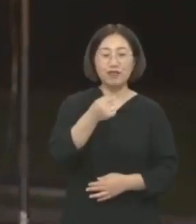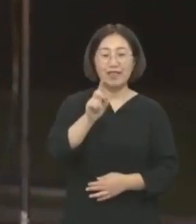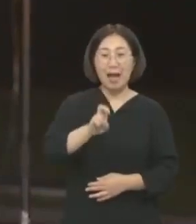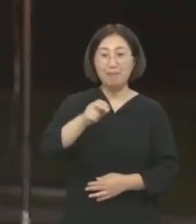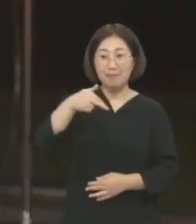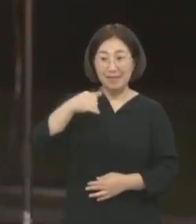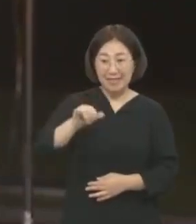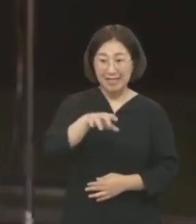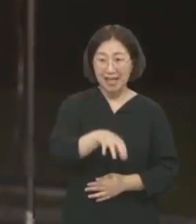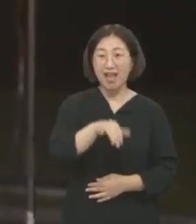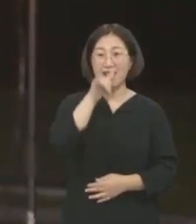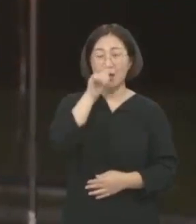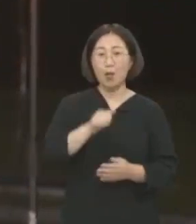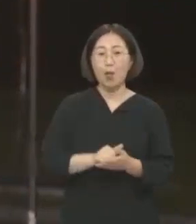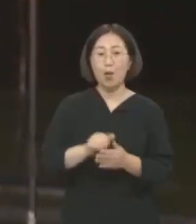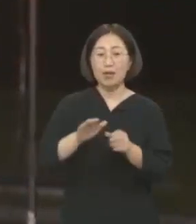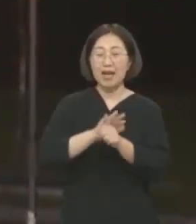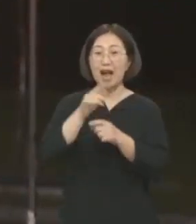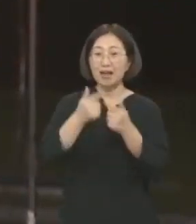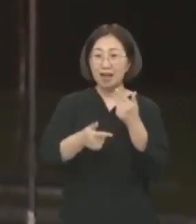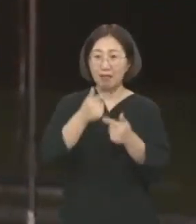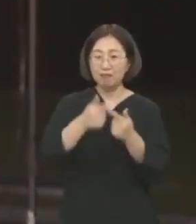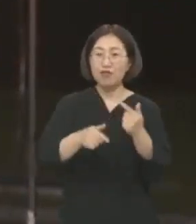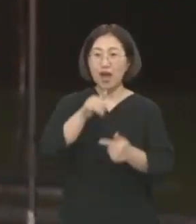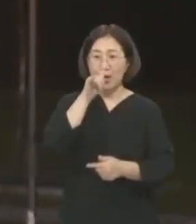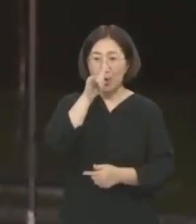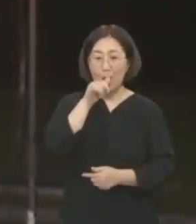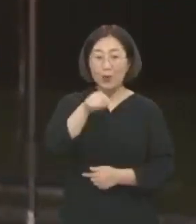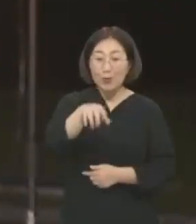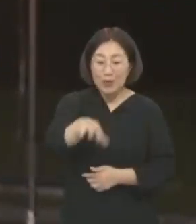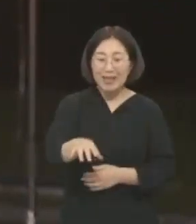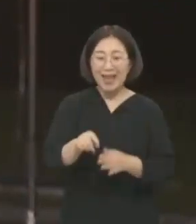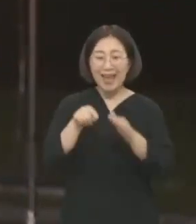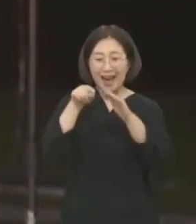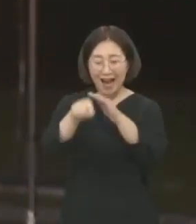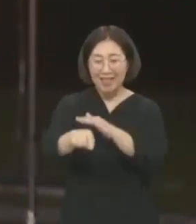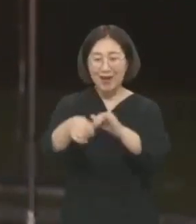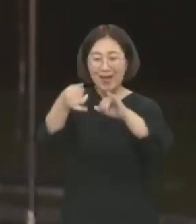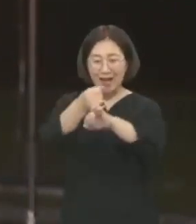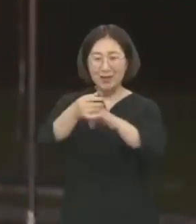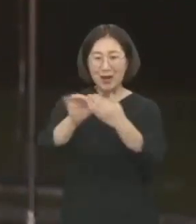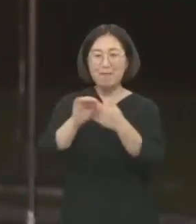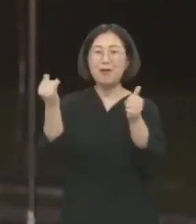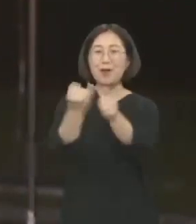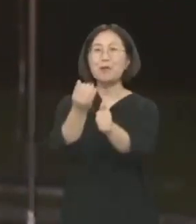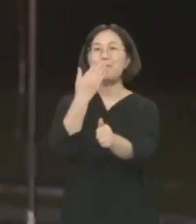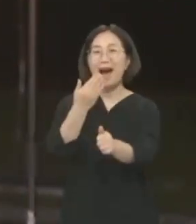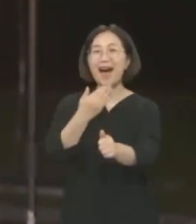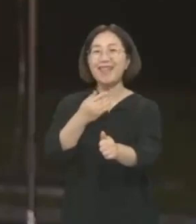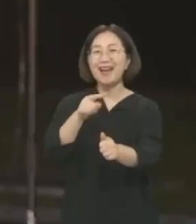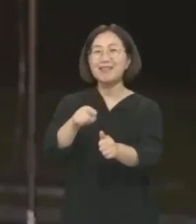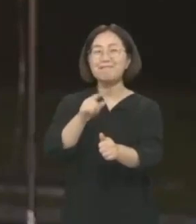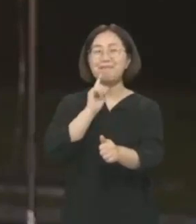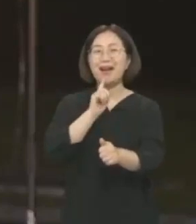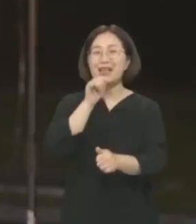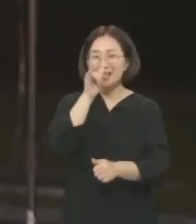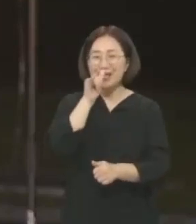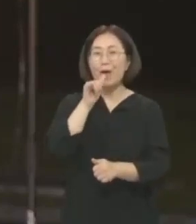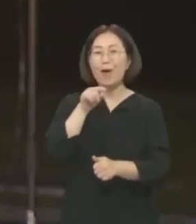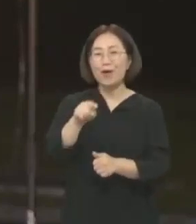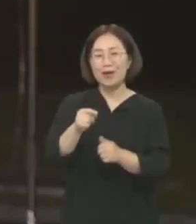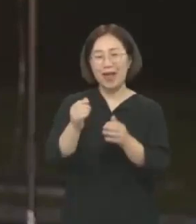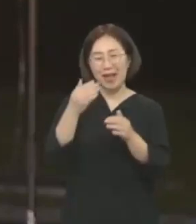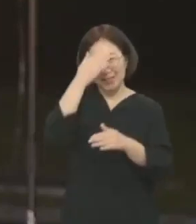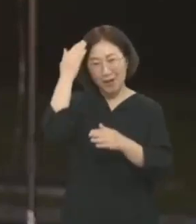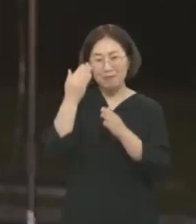또 사랑나무로 유명한 이곳에 가서 약속을 하면 결혼할 수 있다는 그래서 젊은 친구들이 많이 가는데요.